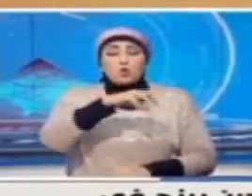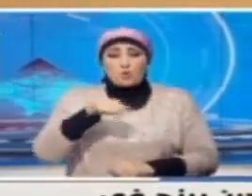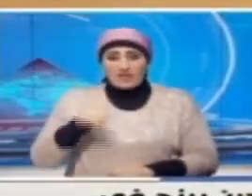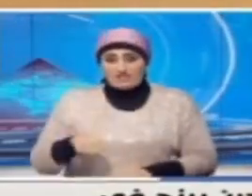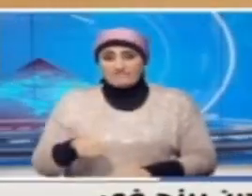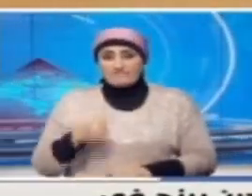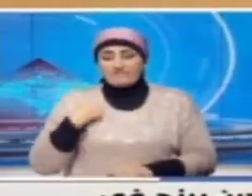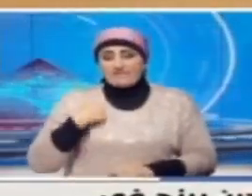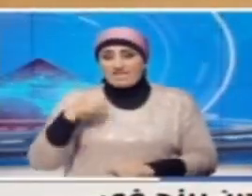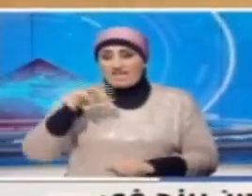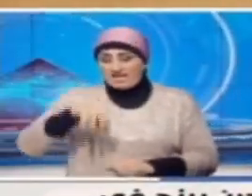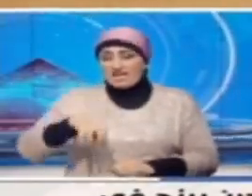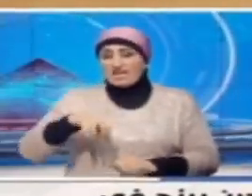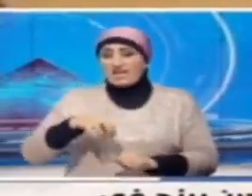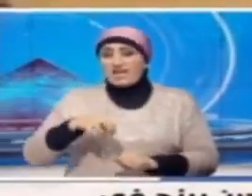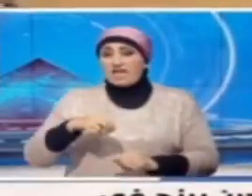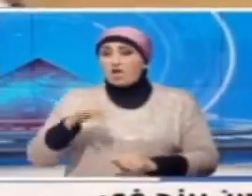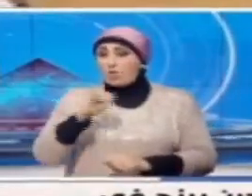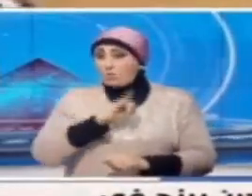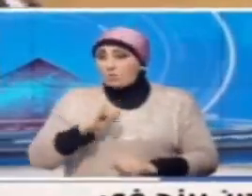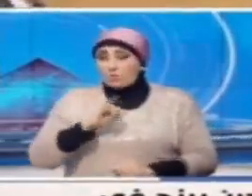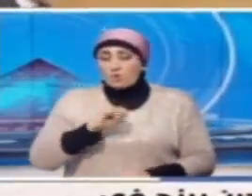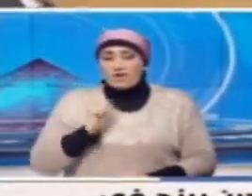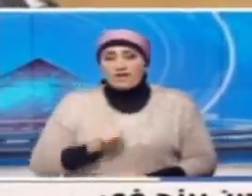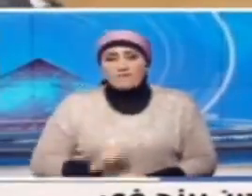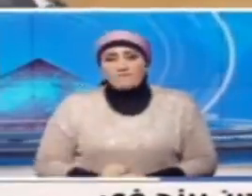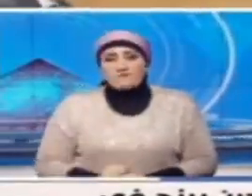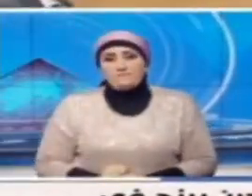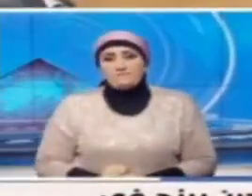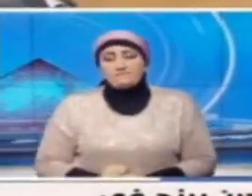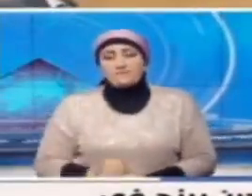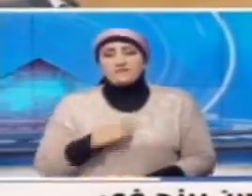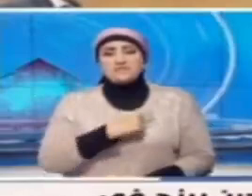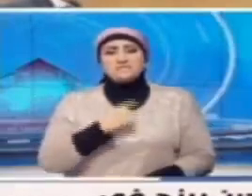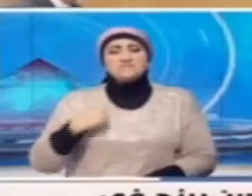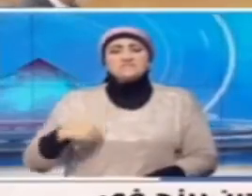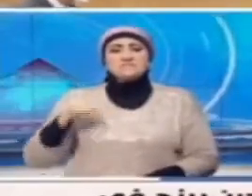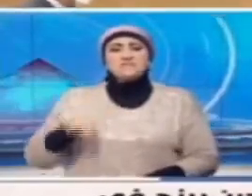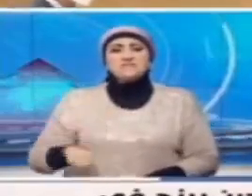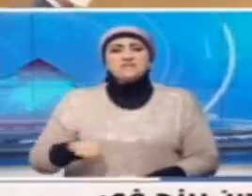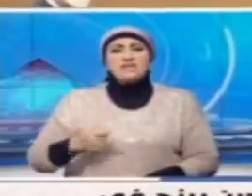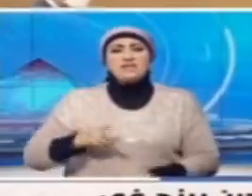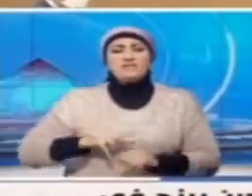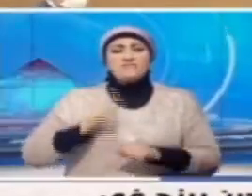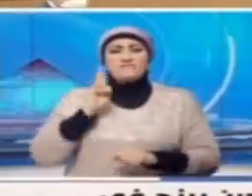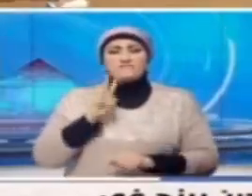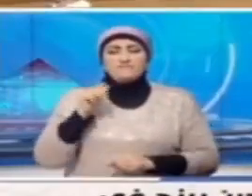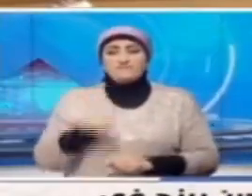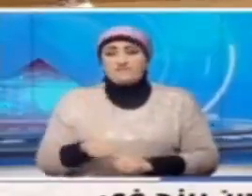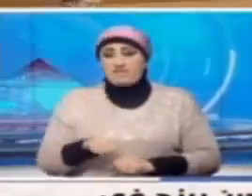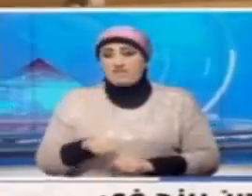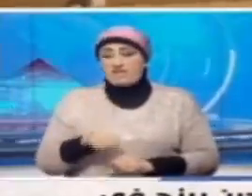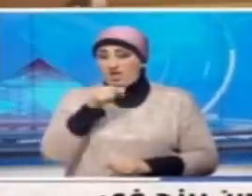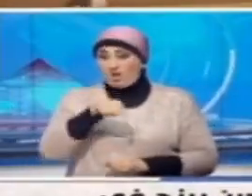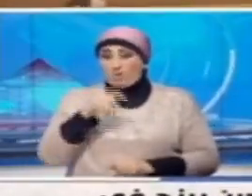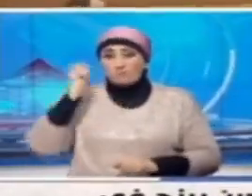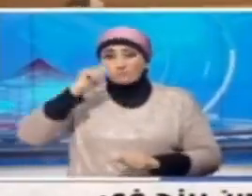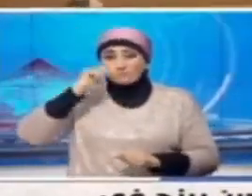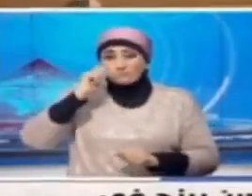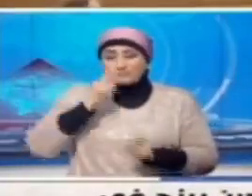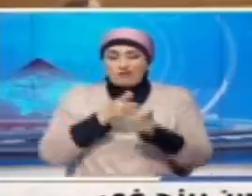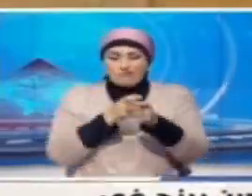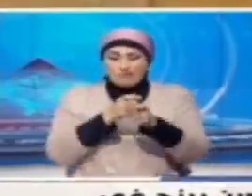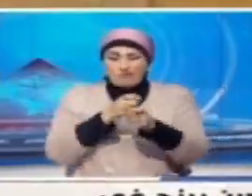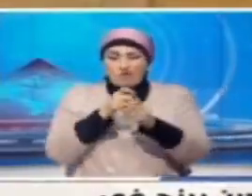الحقيقه المنطقه لليبيا. ومن ثم اعتقد ان التوافق هنا المصري الصيني على يعني تفكيك اسلحه الميليشيات وطرد المرتزقه